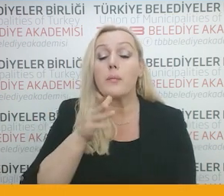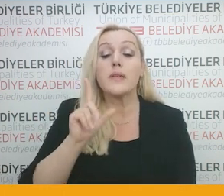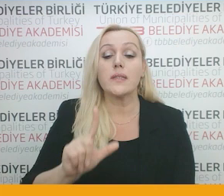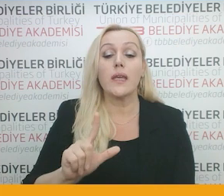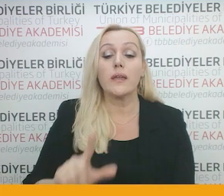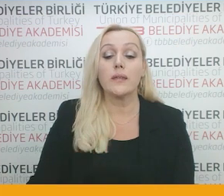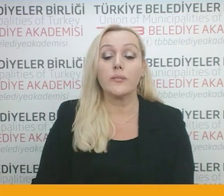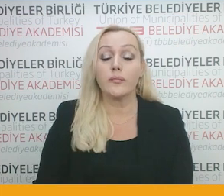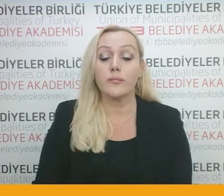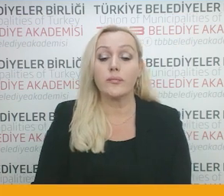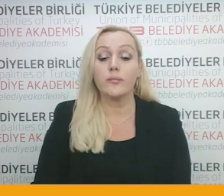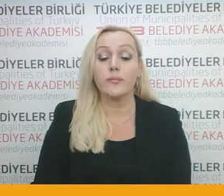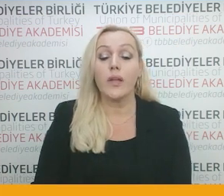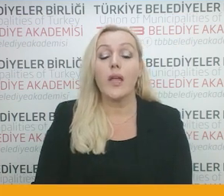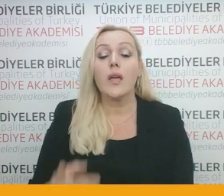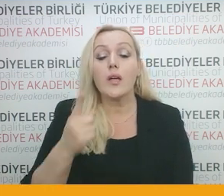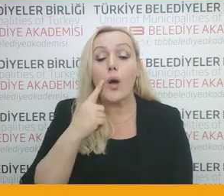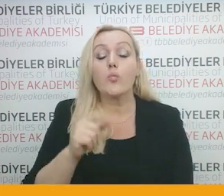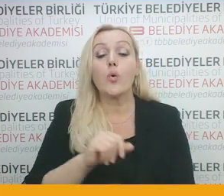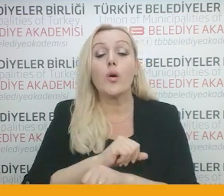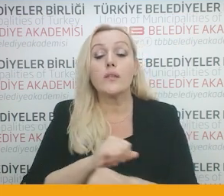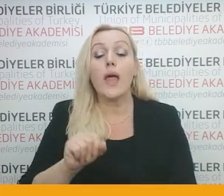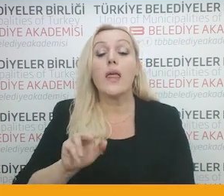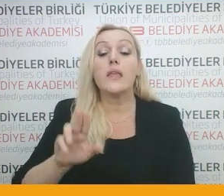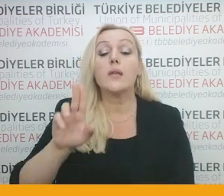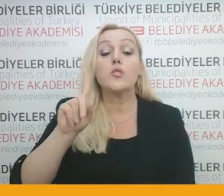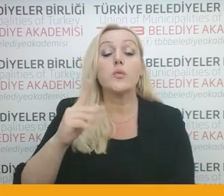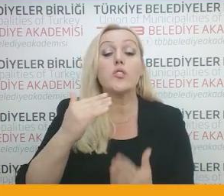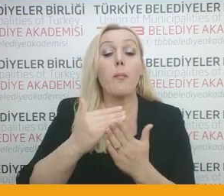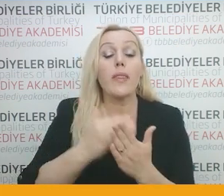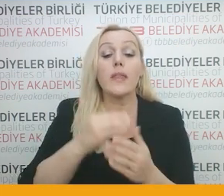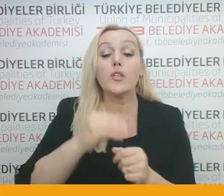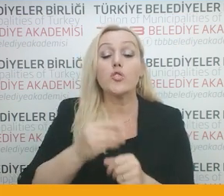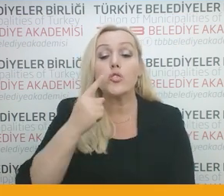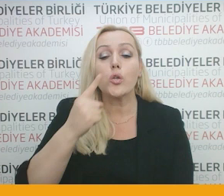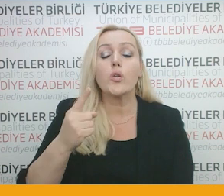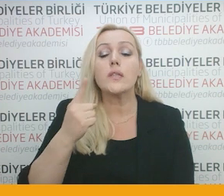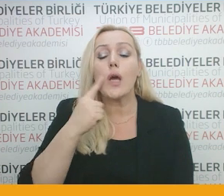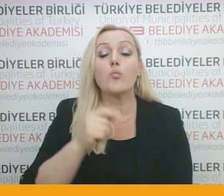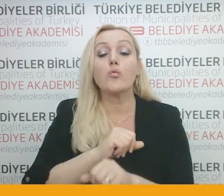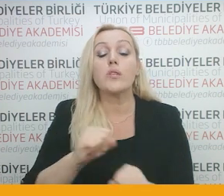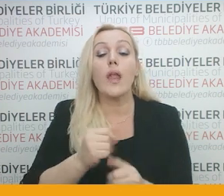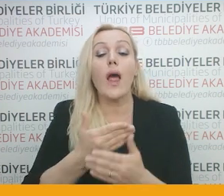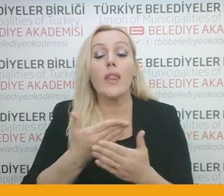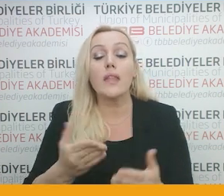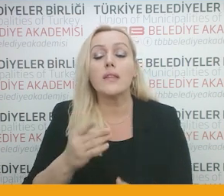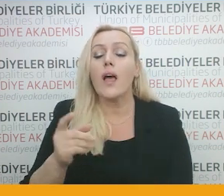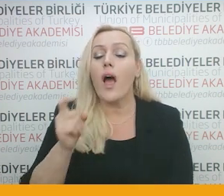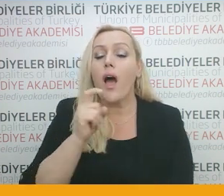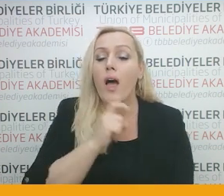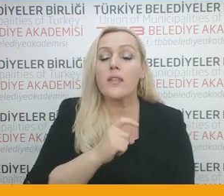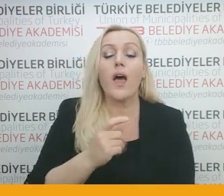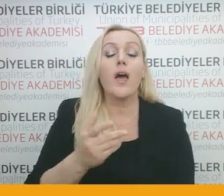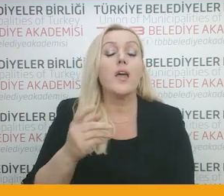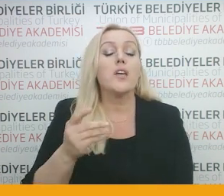gerekir. Kamu zararını arkadaşlar 71. maddede görüyoruz. Kamu zararı ne dedik? Kamu görevlerinin kasıt, kusur veya ihmallerinden